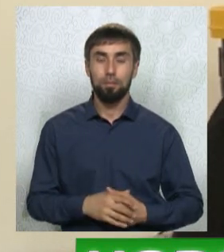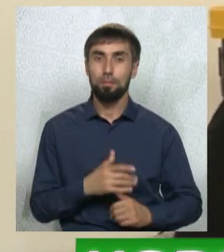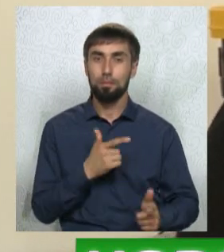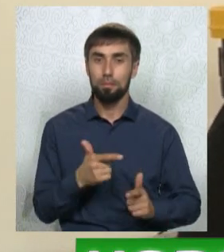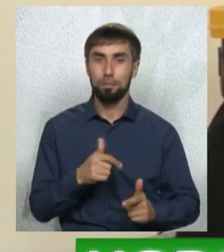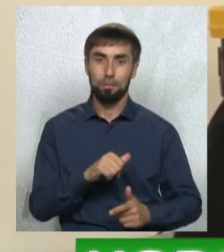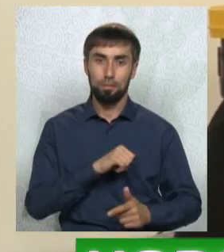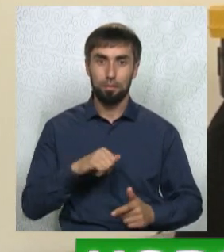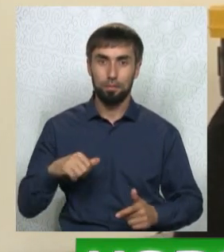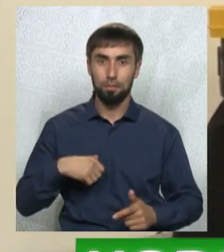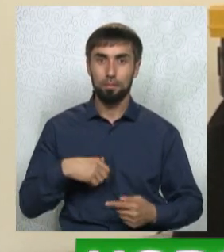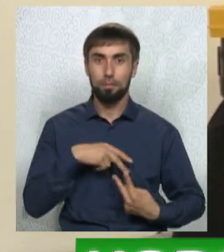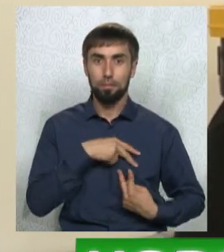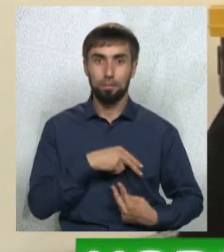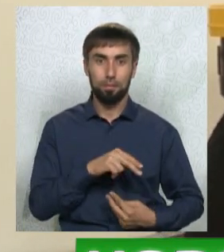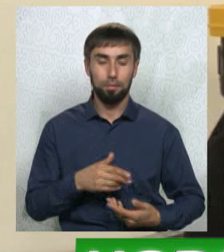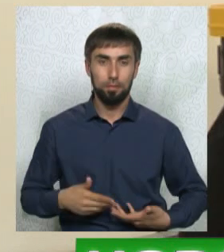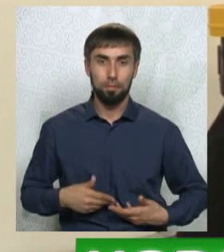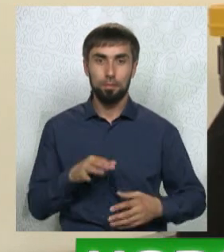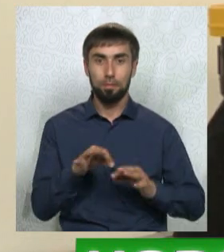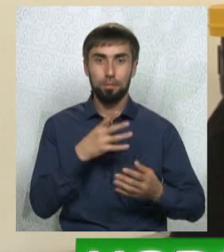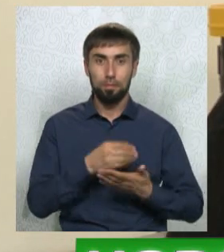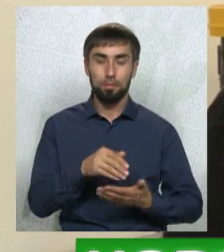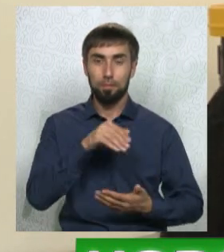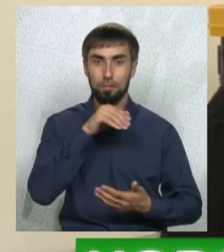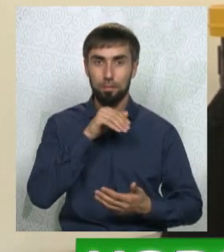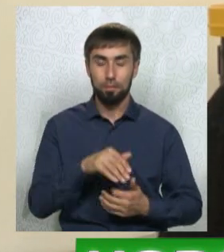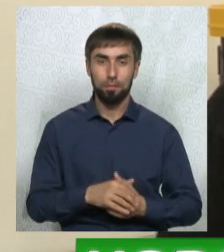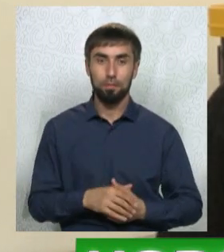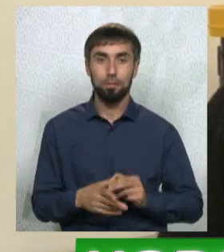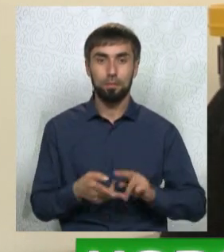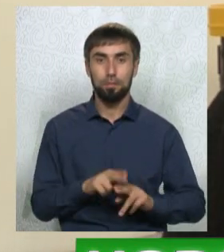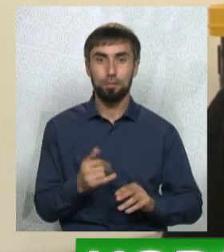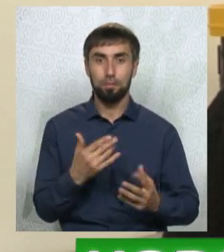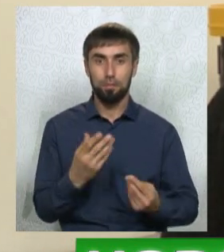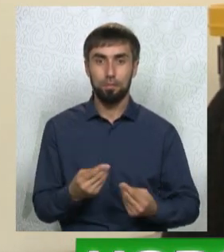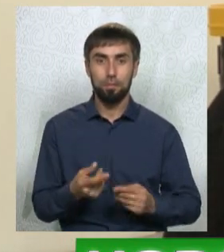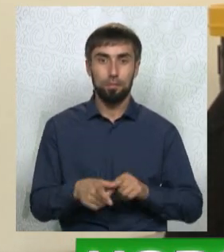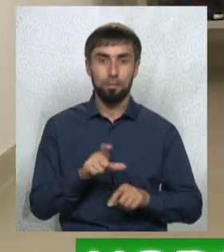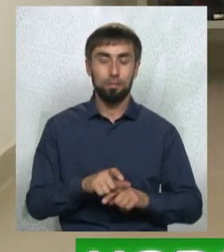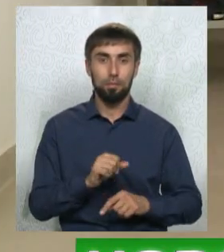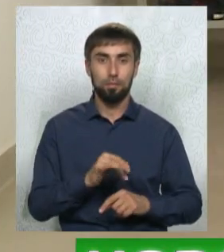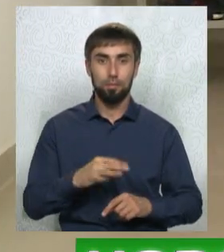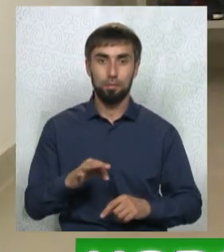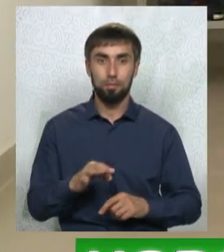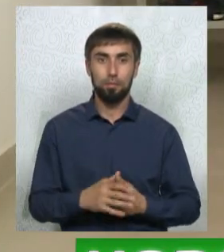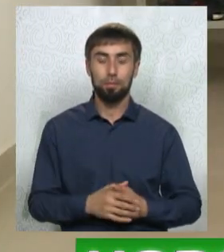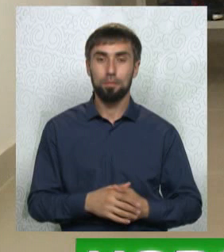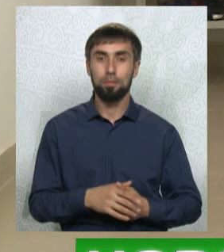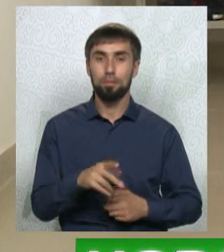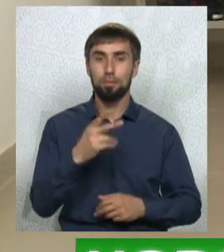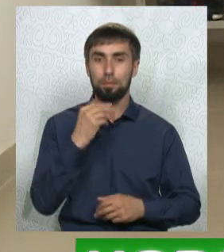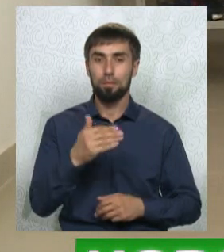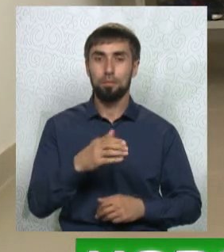готовиться к самостоятельной трудовой жизни, выбирать себе профессии. Это на сегодняшний день очень актуально. Вместо простых